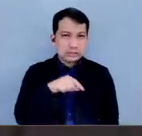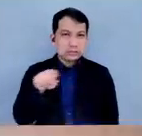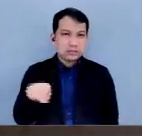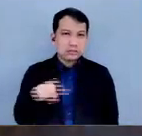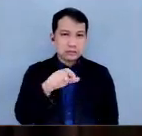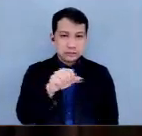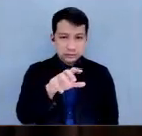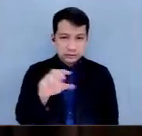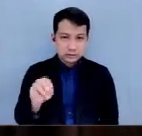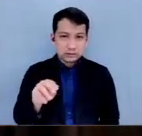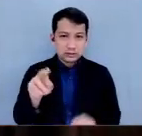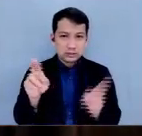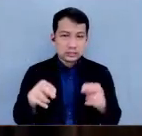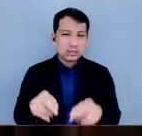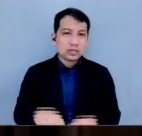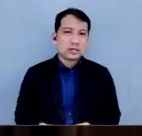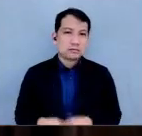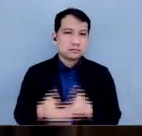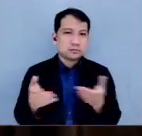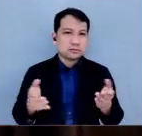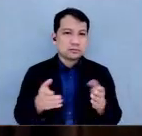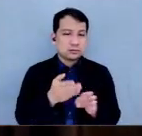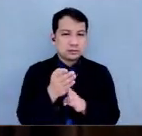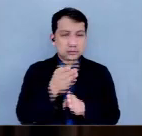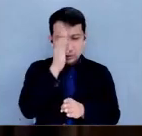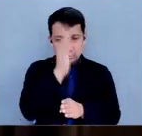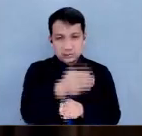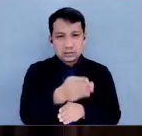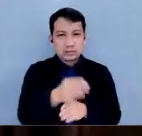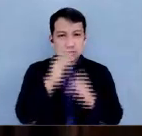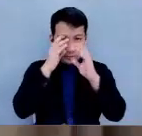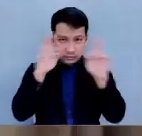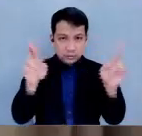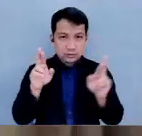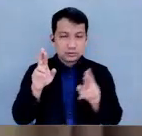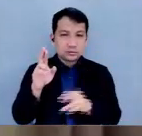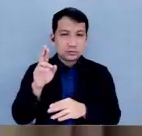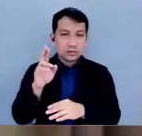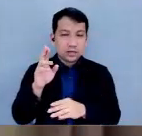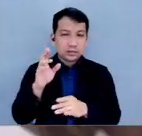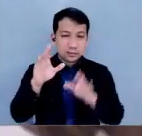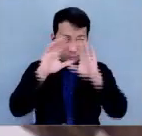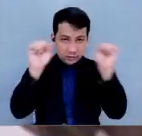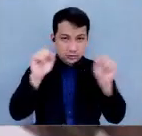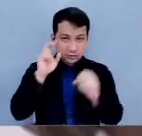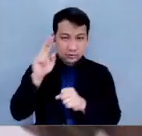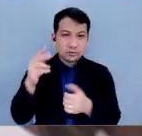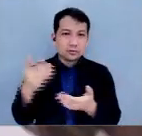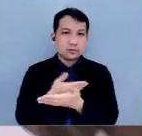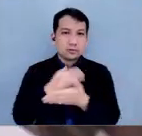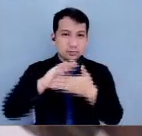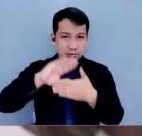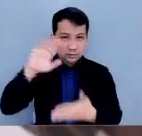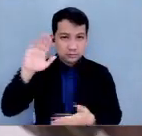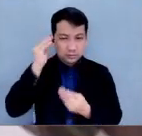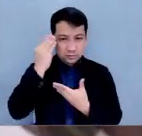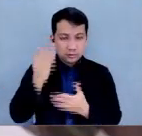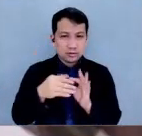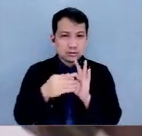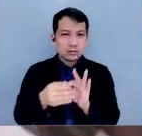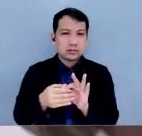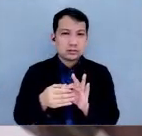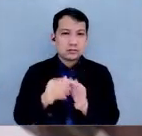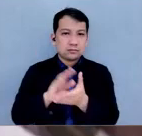short, walang direktang sagot dyan si Pangulong Marcos, pero naglabas siya ng bagong vlog kung saan nabanggit ang mahal na